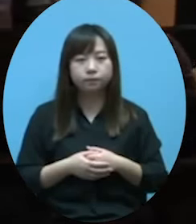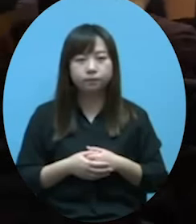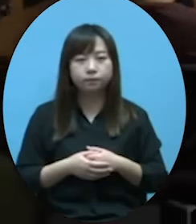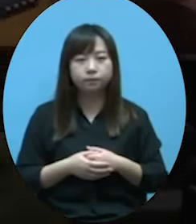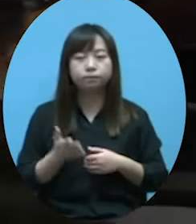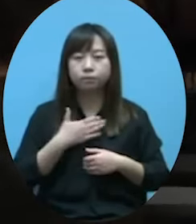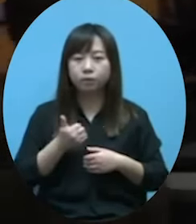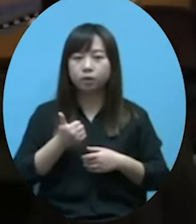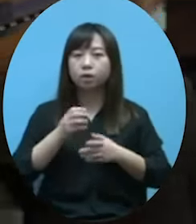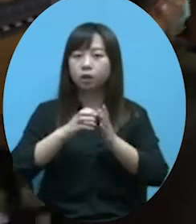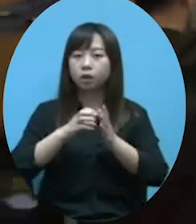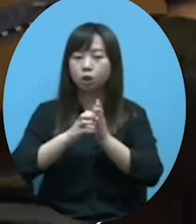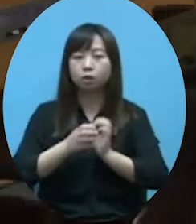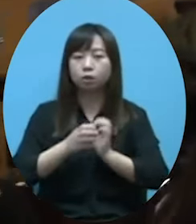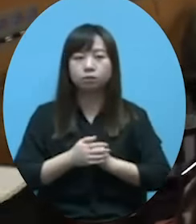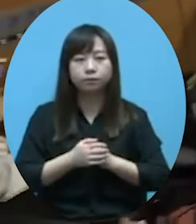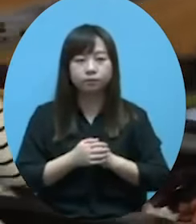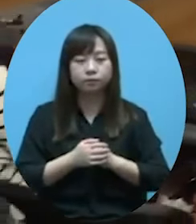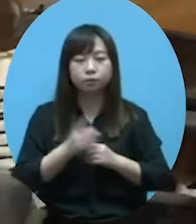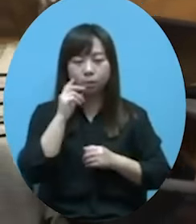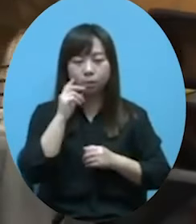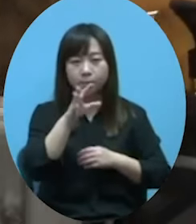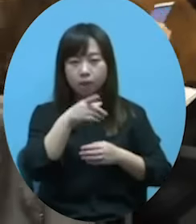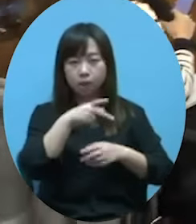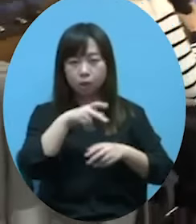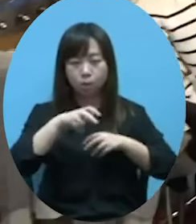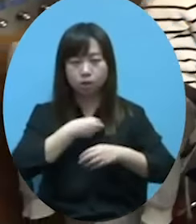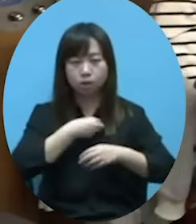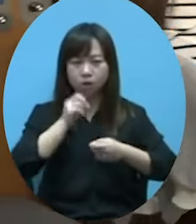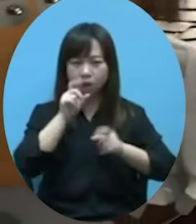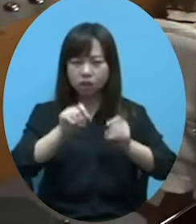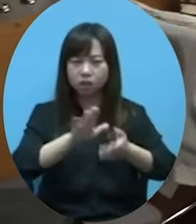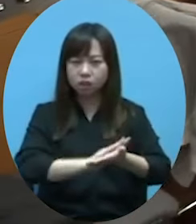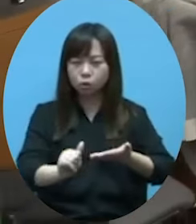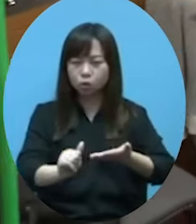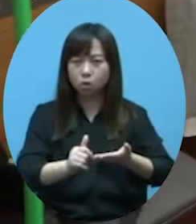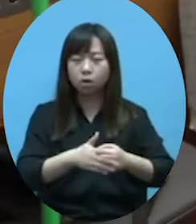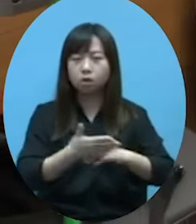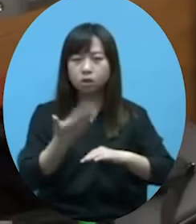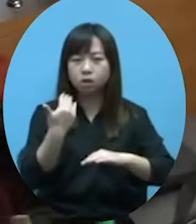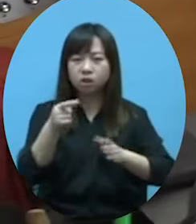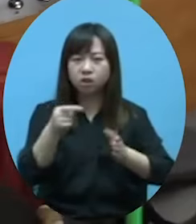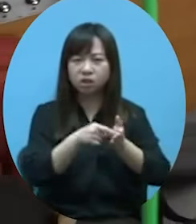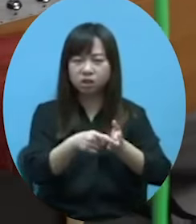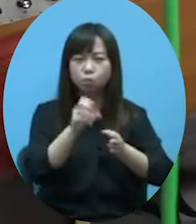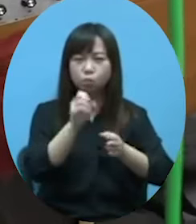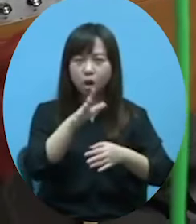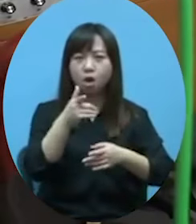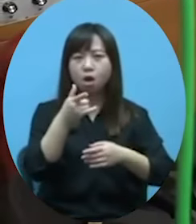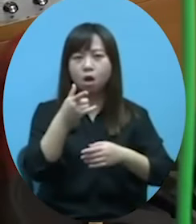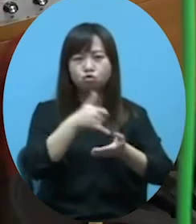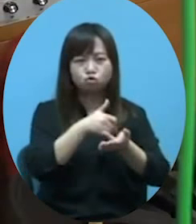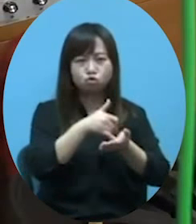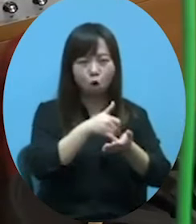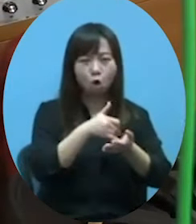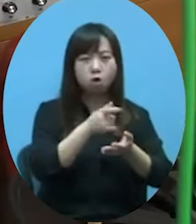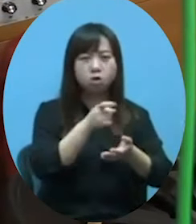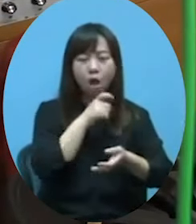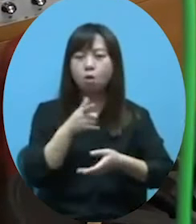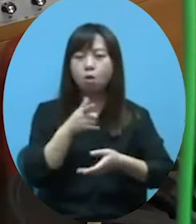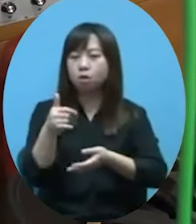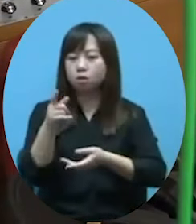你好 港台首先想問市醫生都是想解釋少許清楚的定義之前見到一個字眼是用弱陽性和陽性的